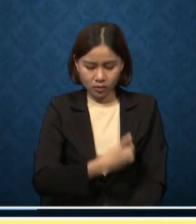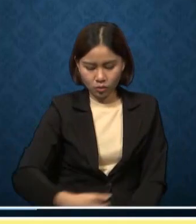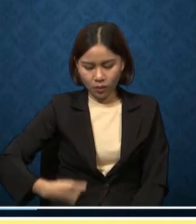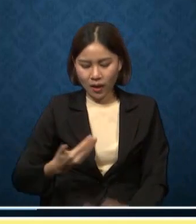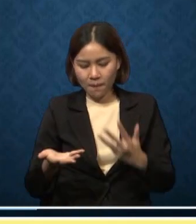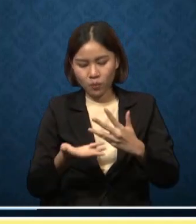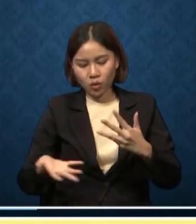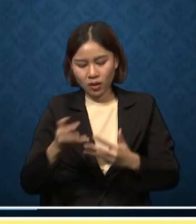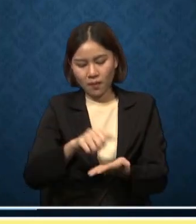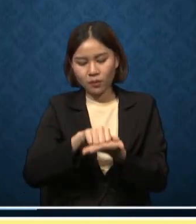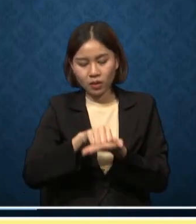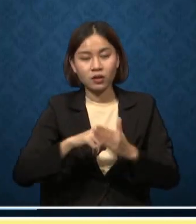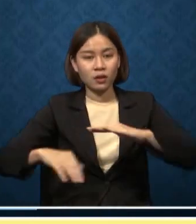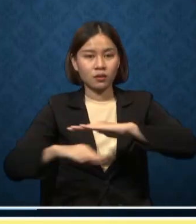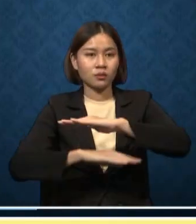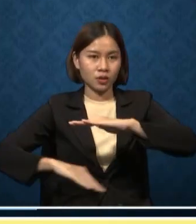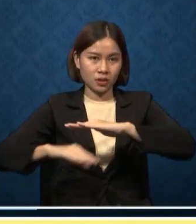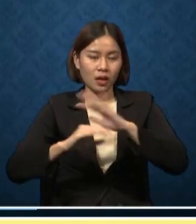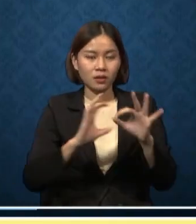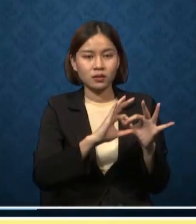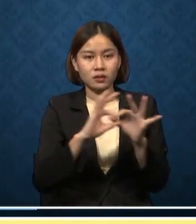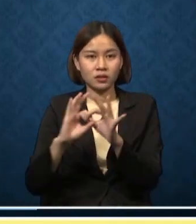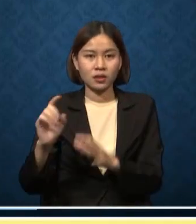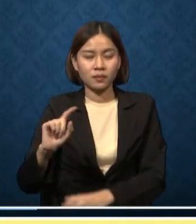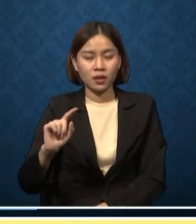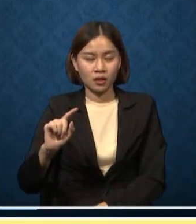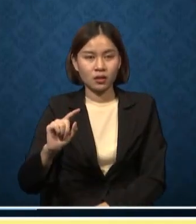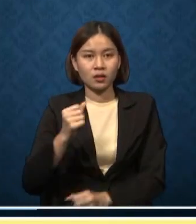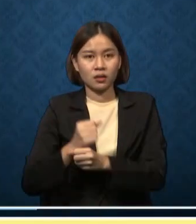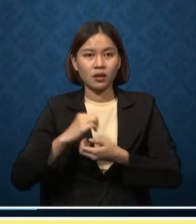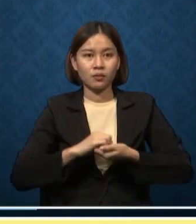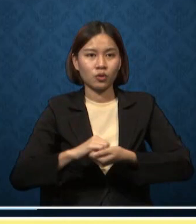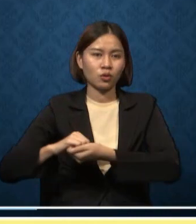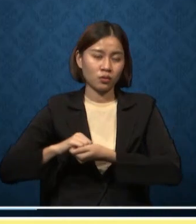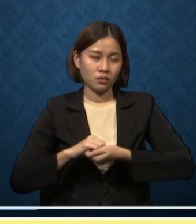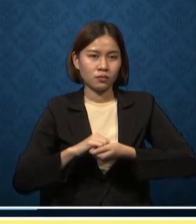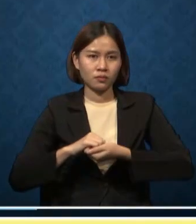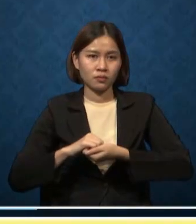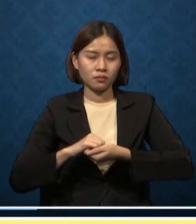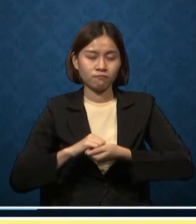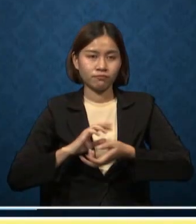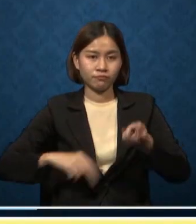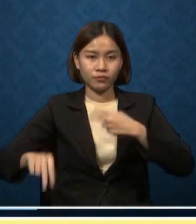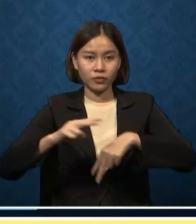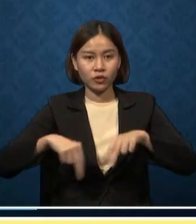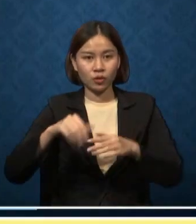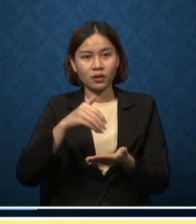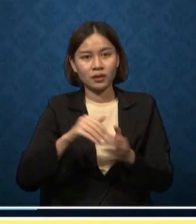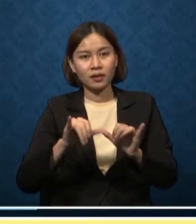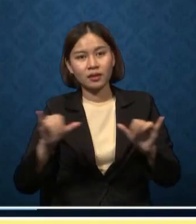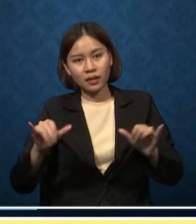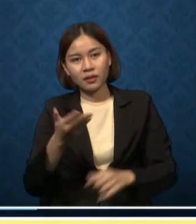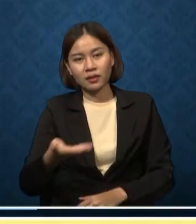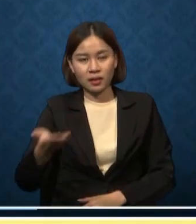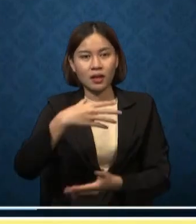บริการปฐมภูมินะครับจะไปเชื่อมต่อการบูรณาการเอ่อการดูแลระยะกลางระยะยาวที่